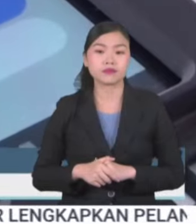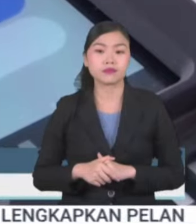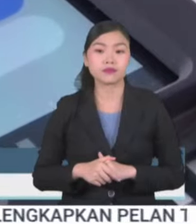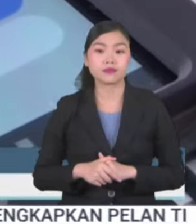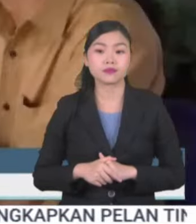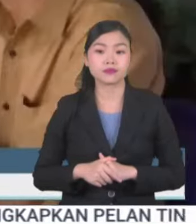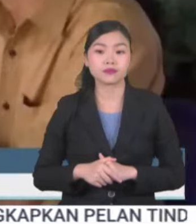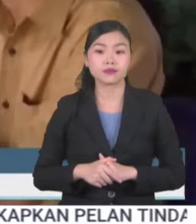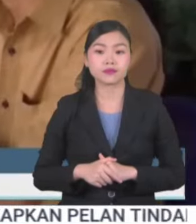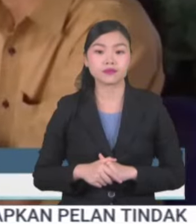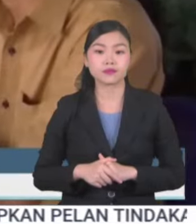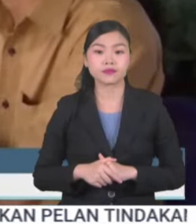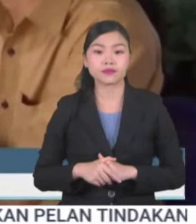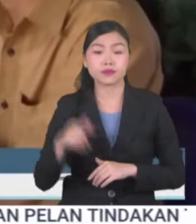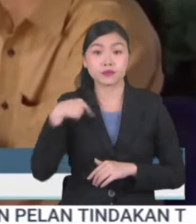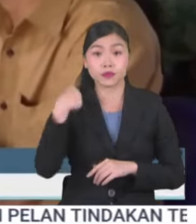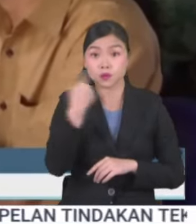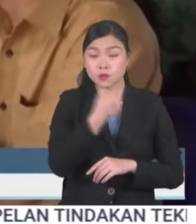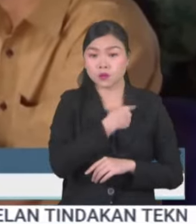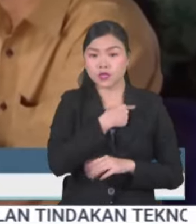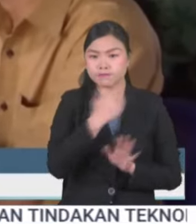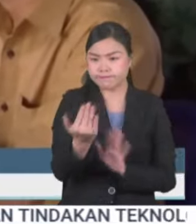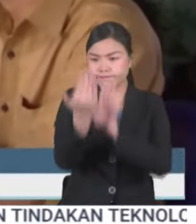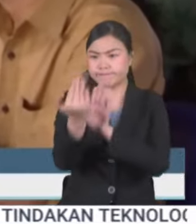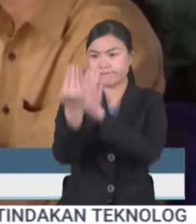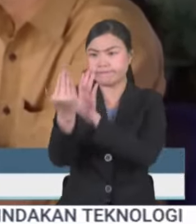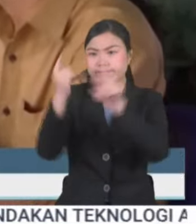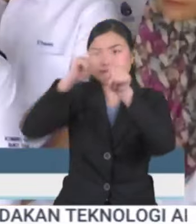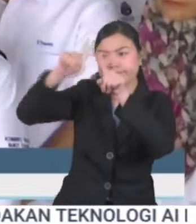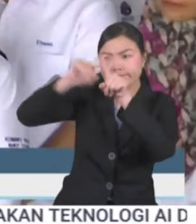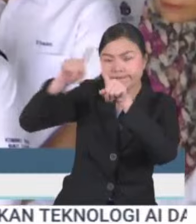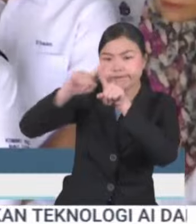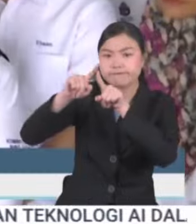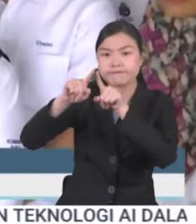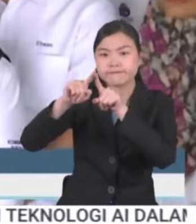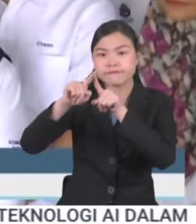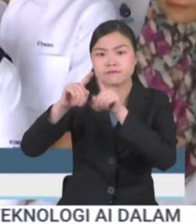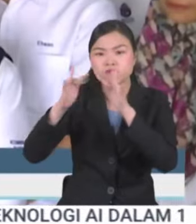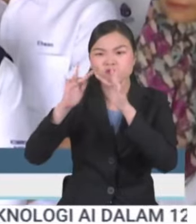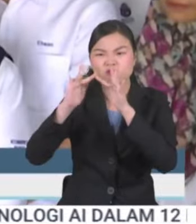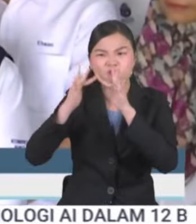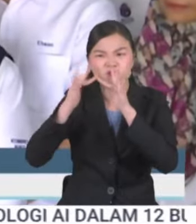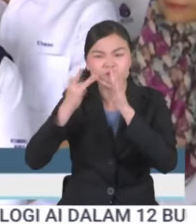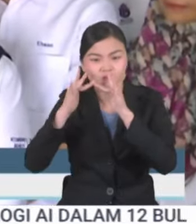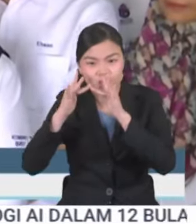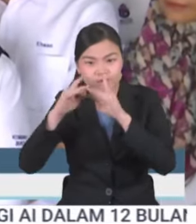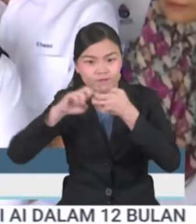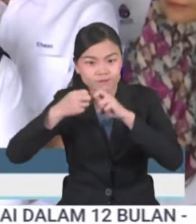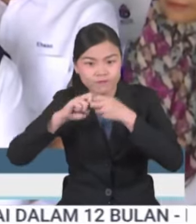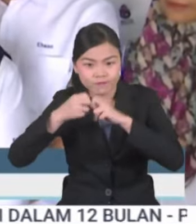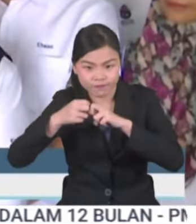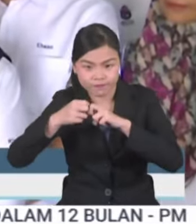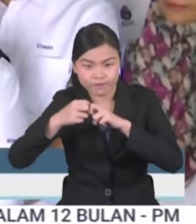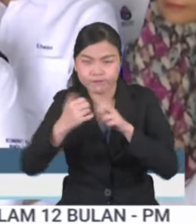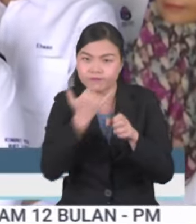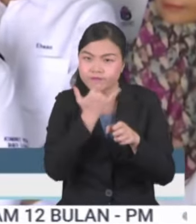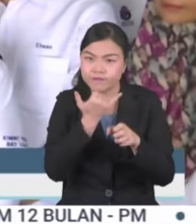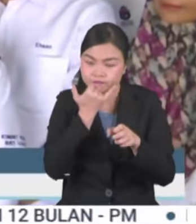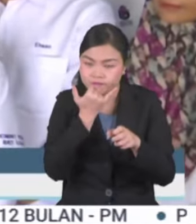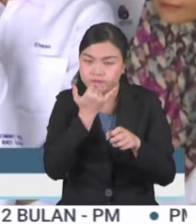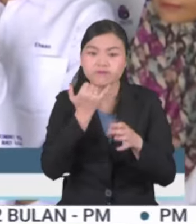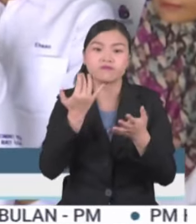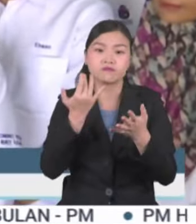emas kita berhadapan dengan berbagai-berbagai dunia cber yang serba canggih dan juga jenayah-jenayah cber dan